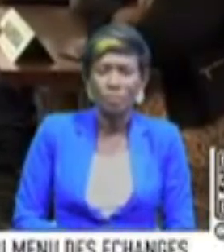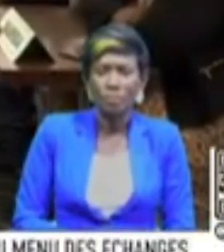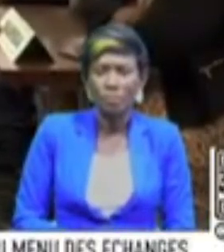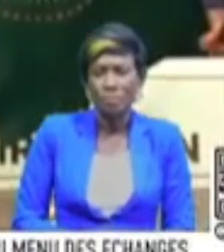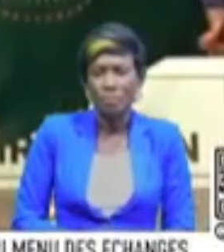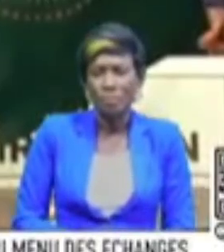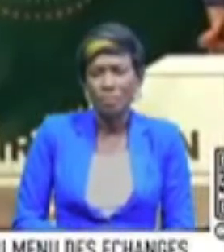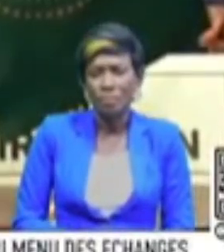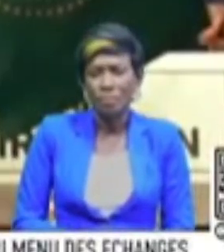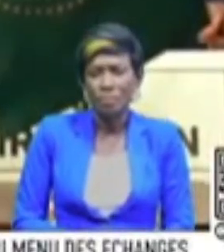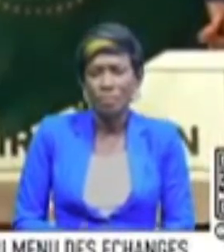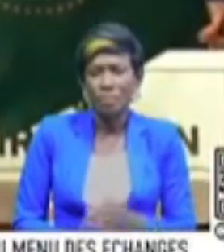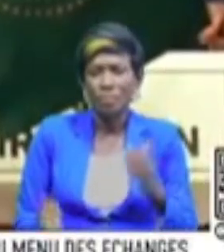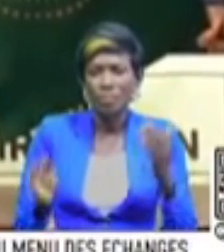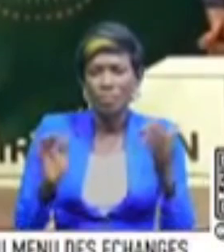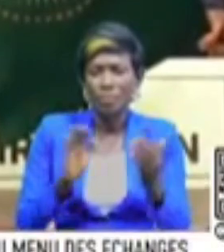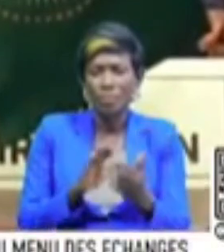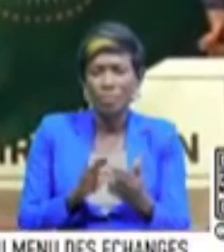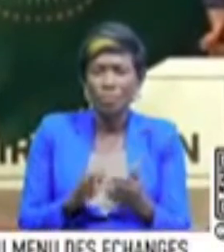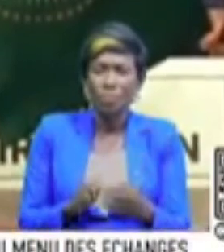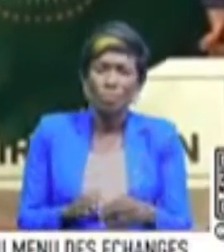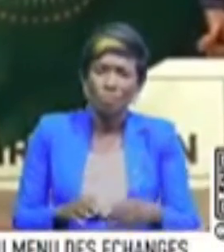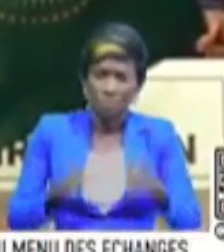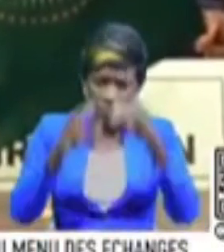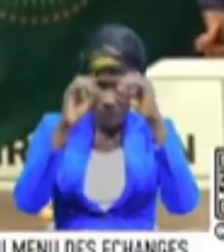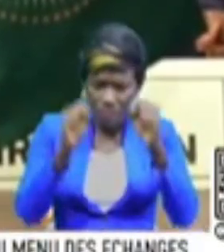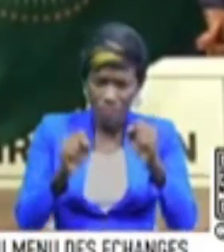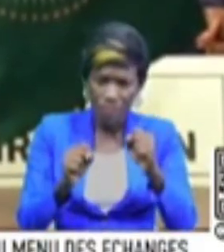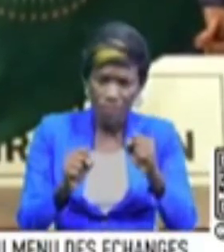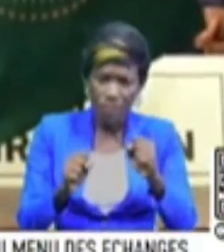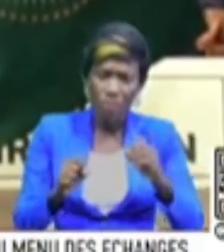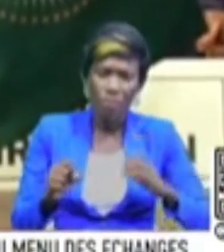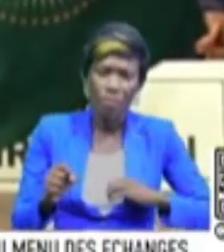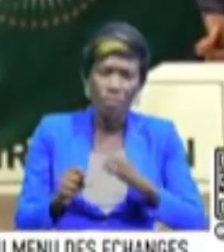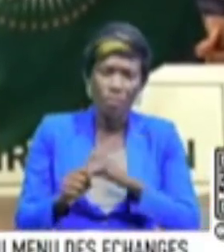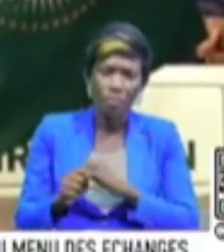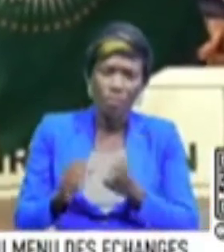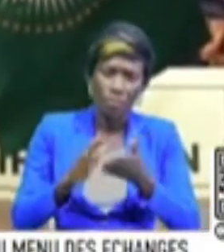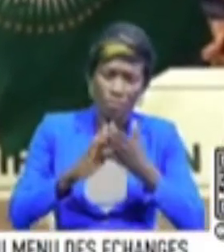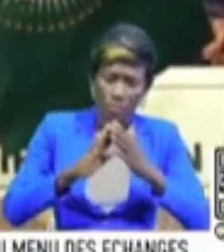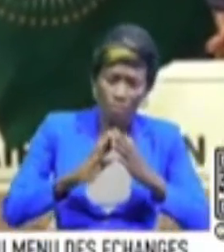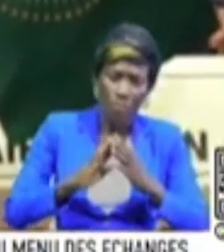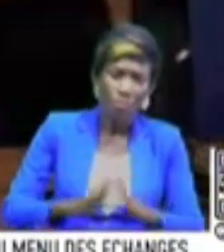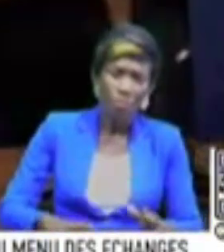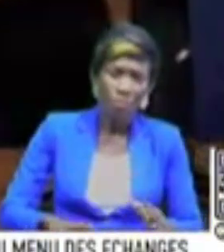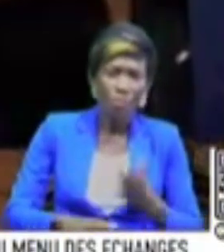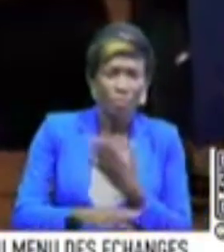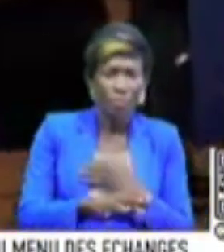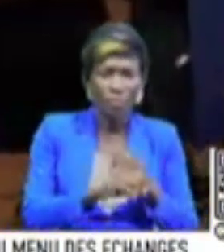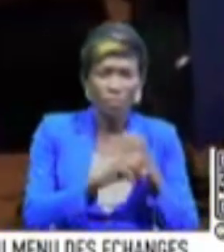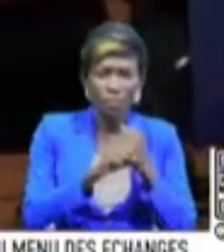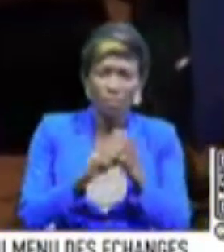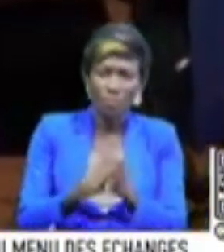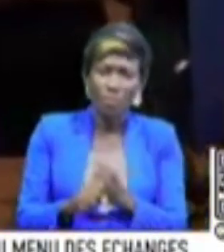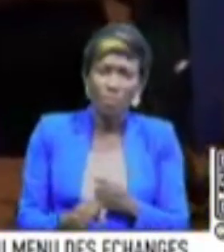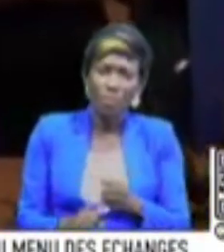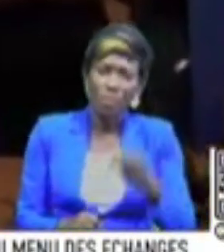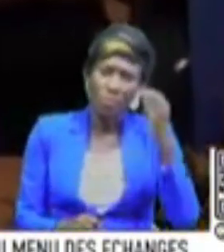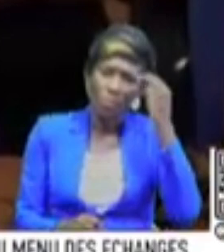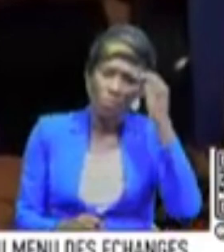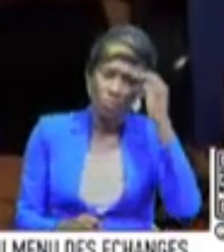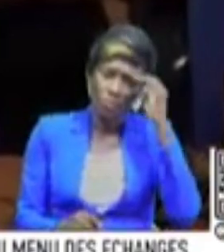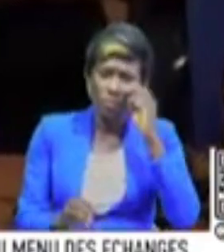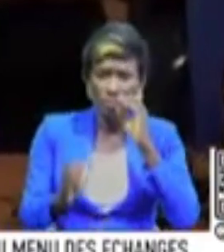Face au président de la Commission paix et sécurité de l'Union africaine, M. Monono, la ministre de la Communication et des